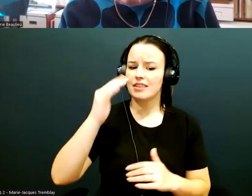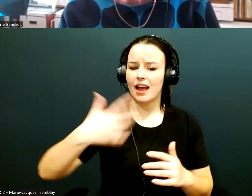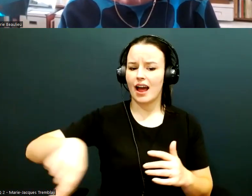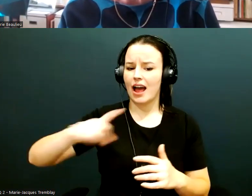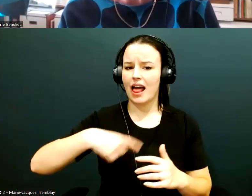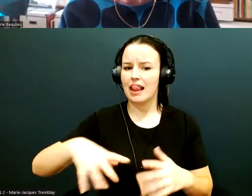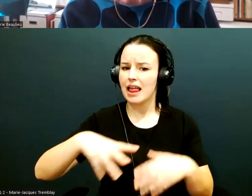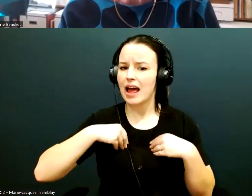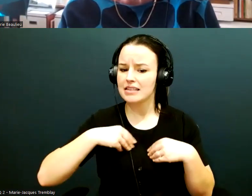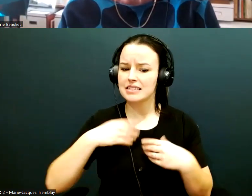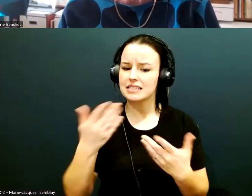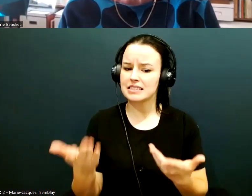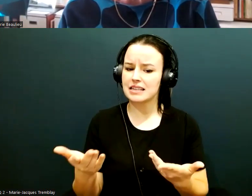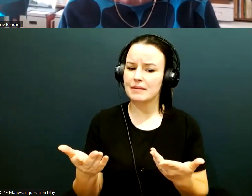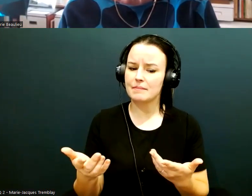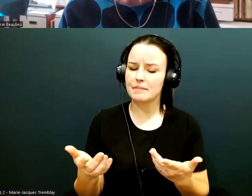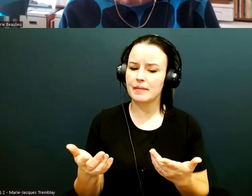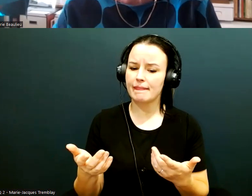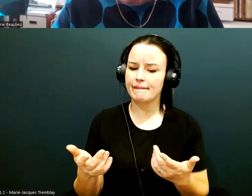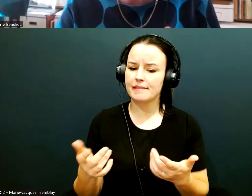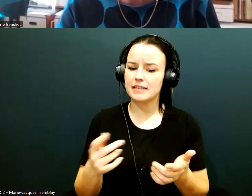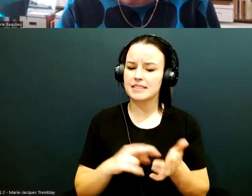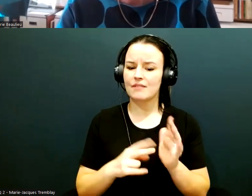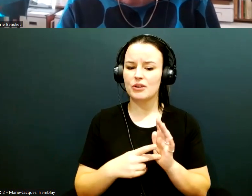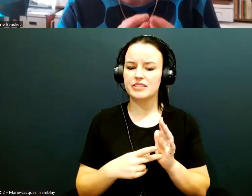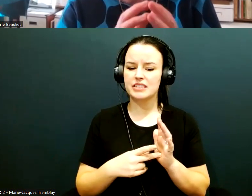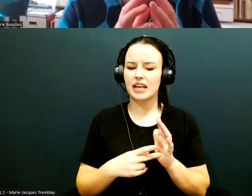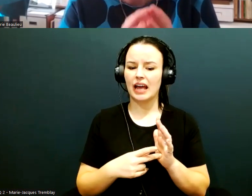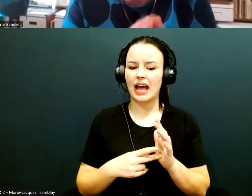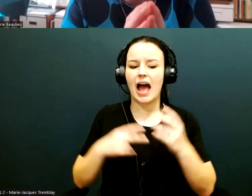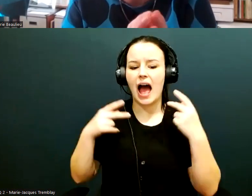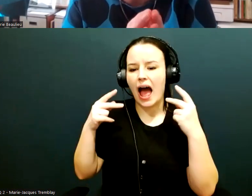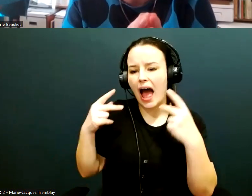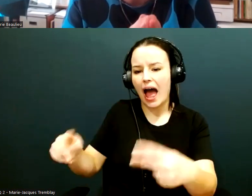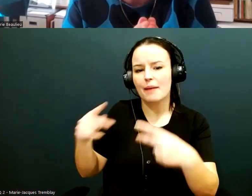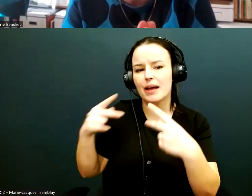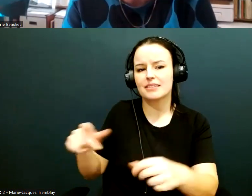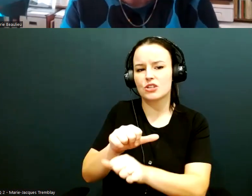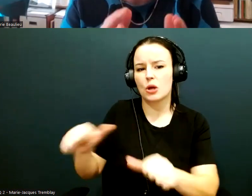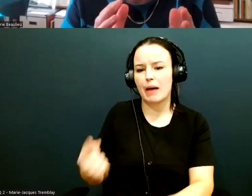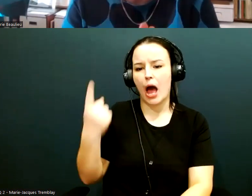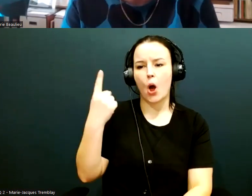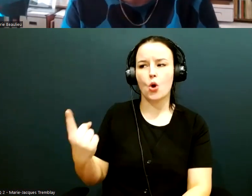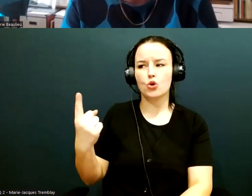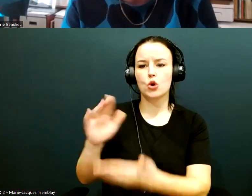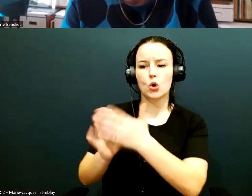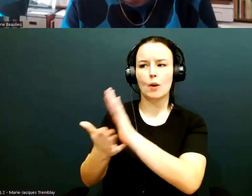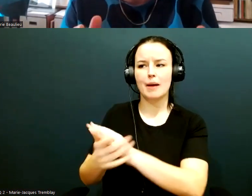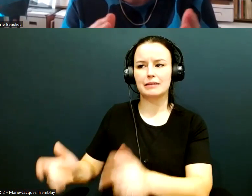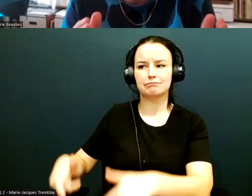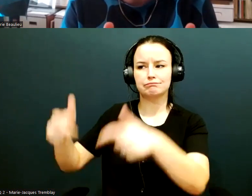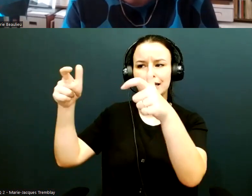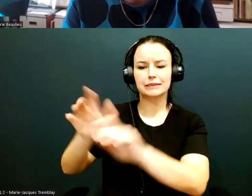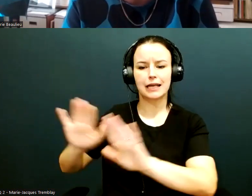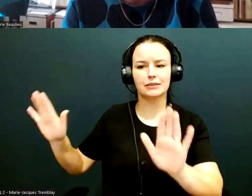Donc, c'est pas du tout un produit réservé à une seule corporation de maisons